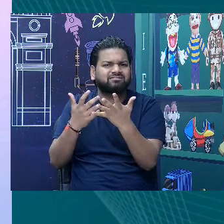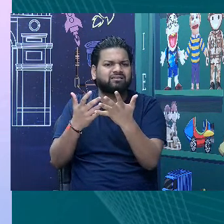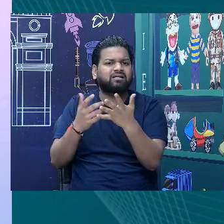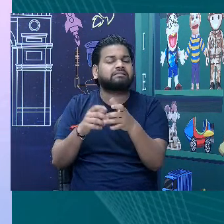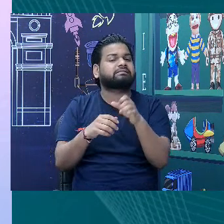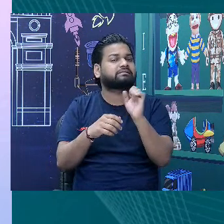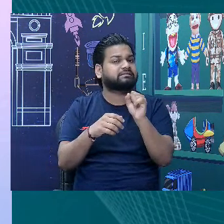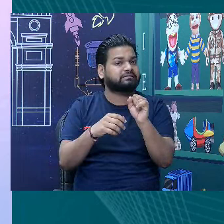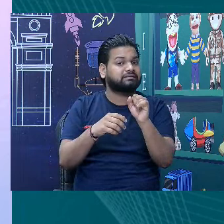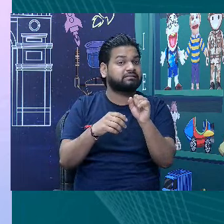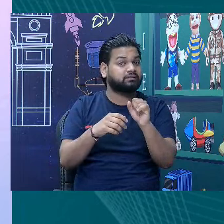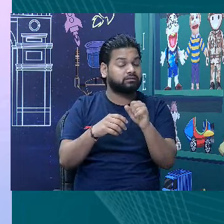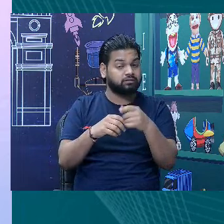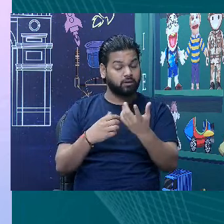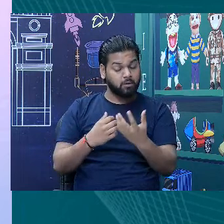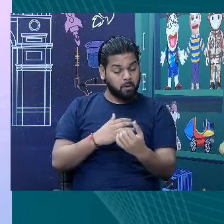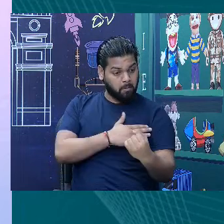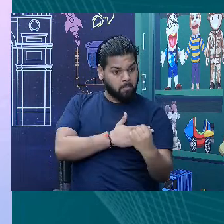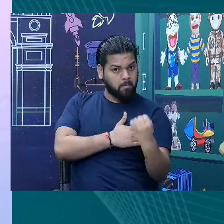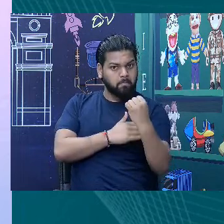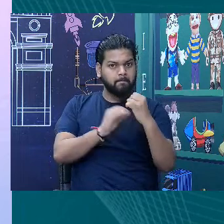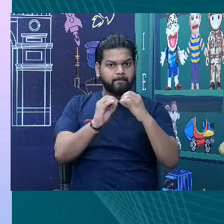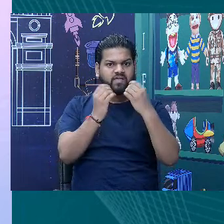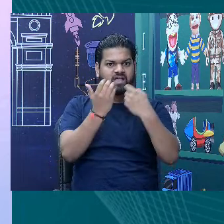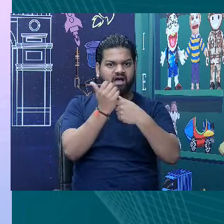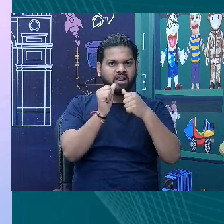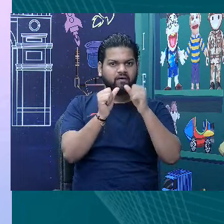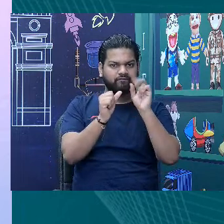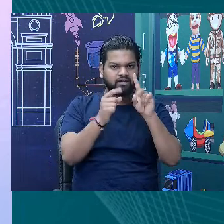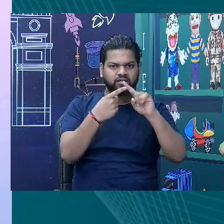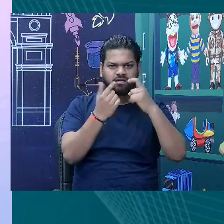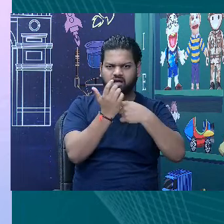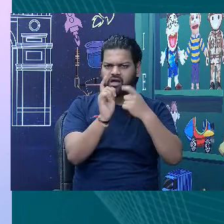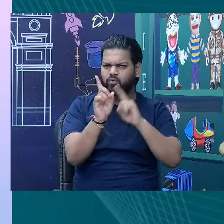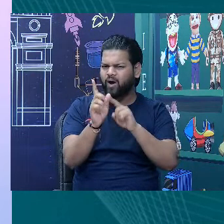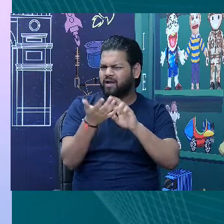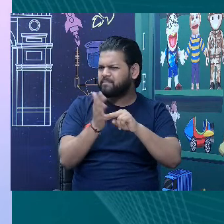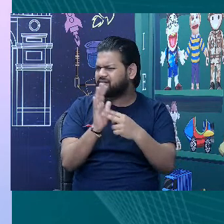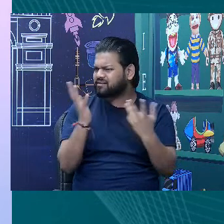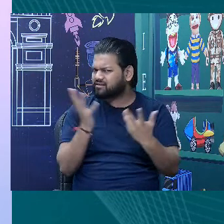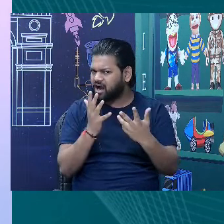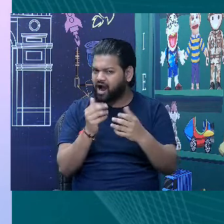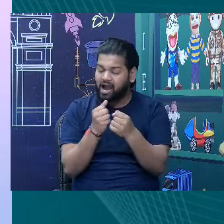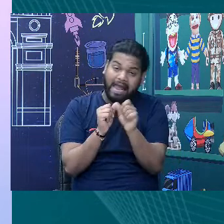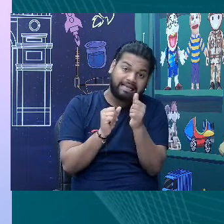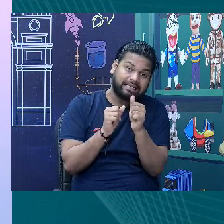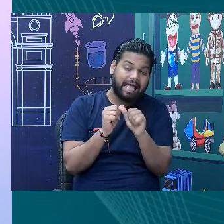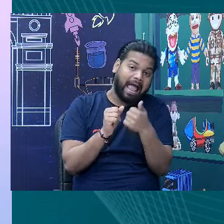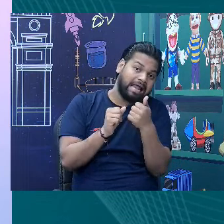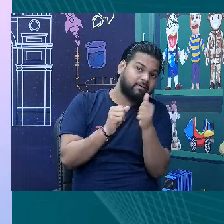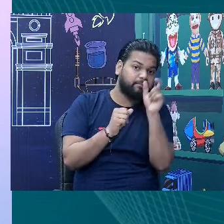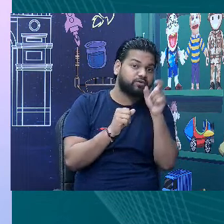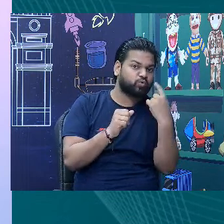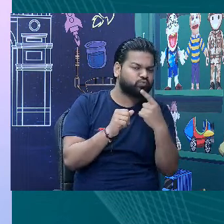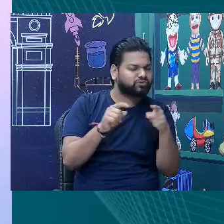अचीव करते हुए देखना। तो उनके लिए उनके सारे फ्रेंड्स या सारे रिलेटिव्स का मिलके ये कहना एक तरफ है कि